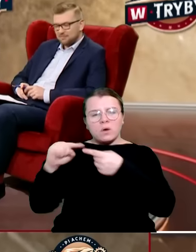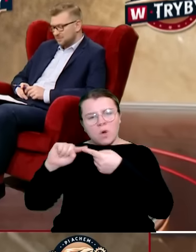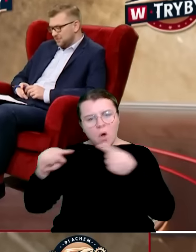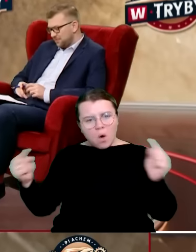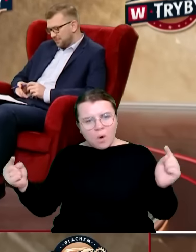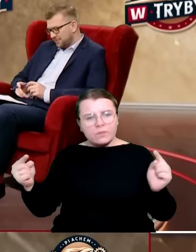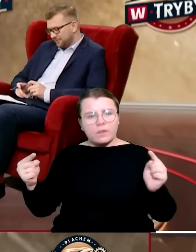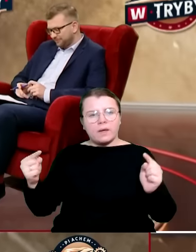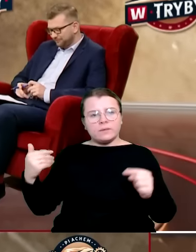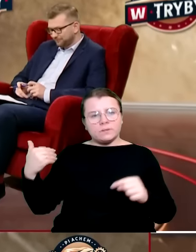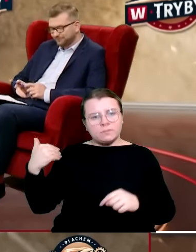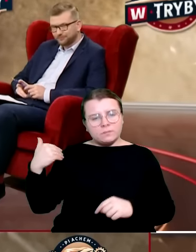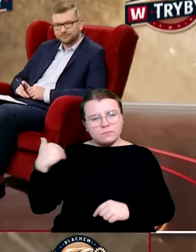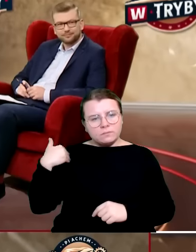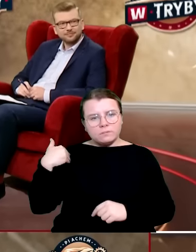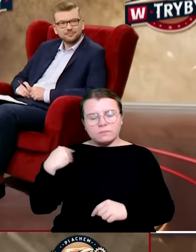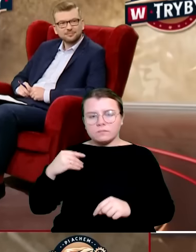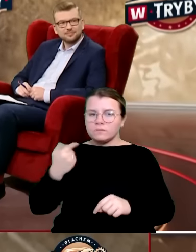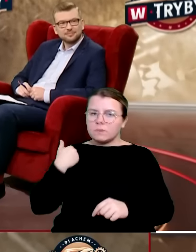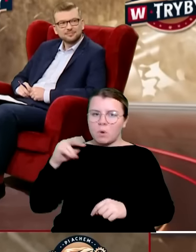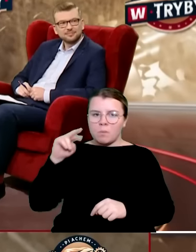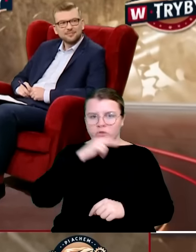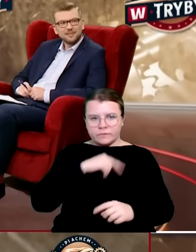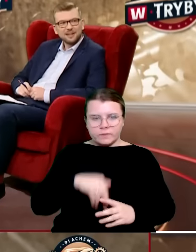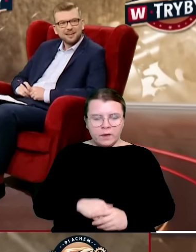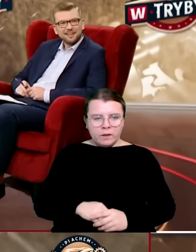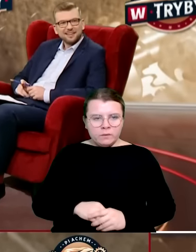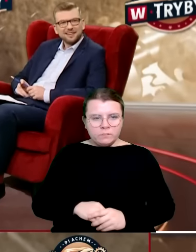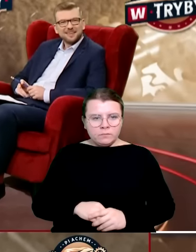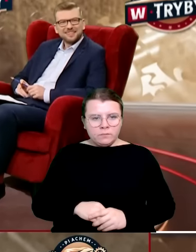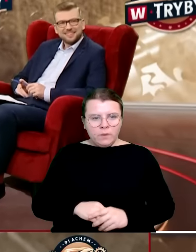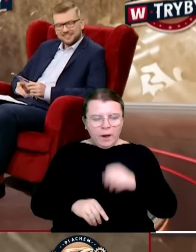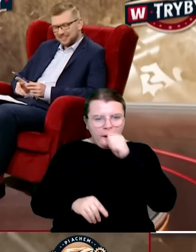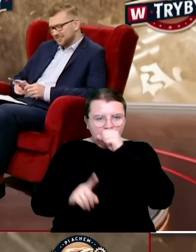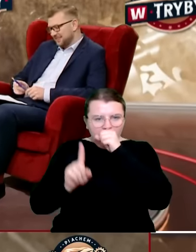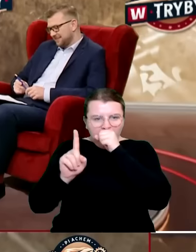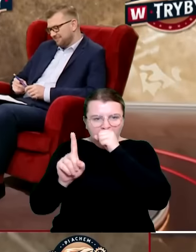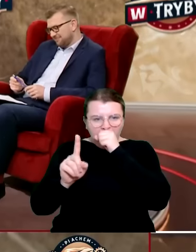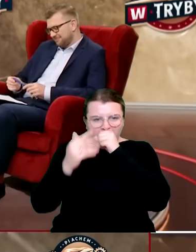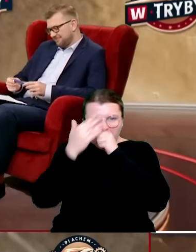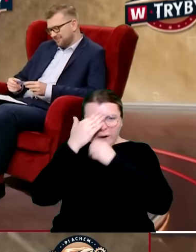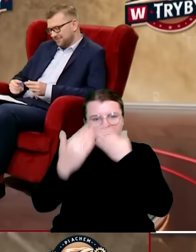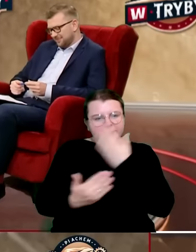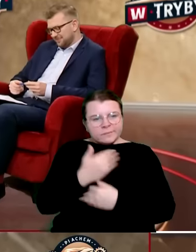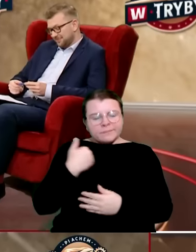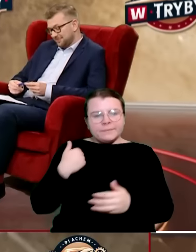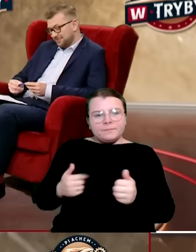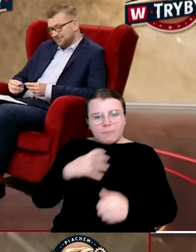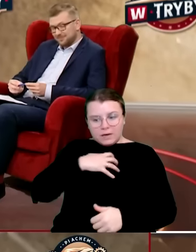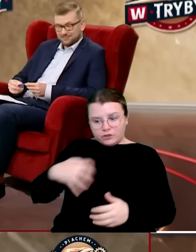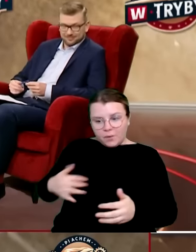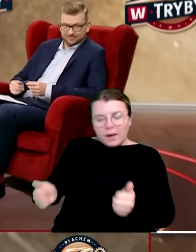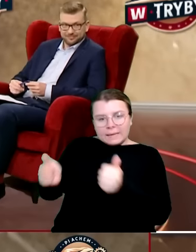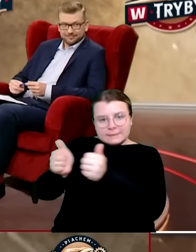nie dostali. No. Ale finalnie się okazało, że tam jednak asystent kogoś, kto jest marszałkiem, jednak od